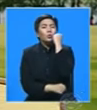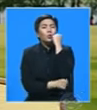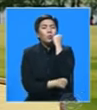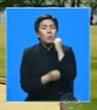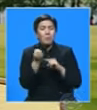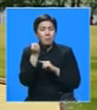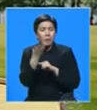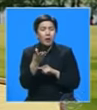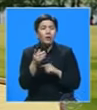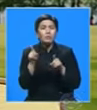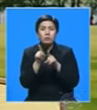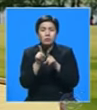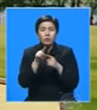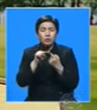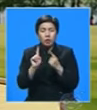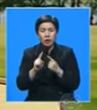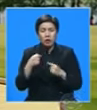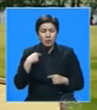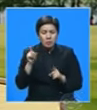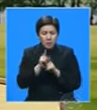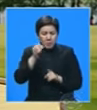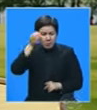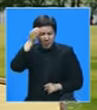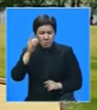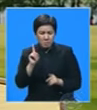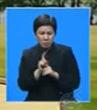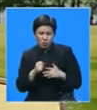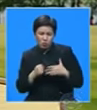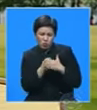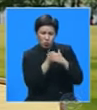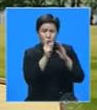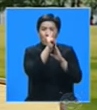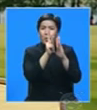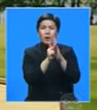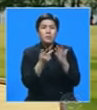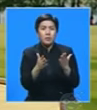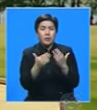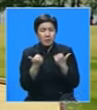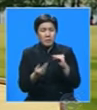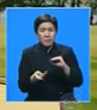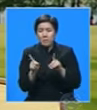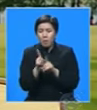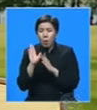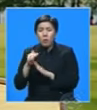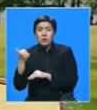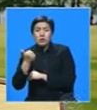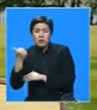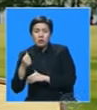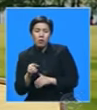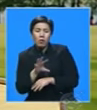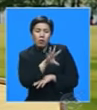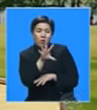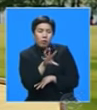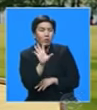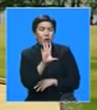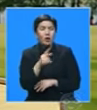จะไม่มีกำลังสติปัญญาพอที่จะไปต่อสู้กับกฎหมายได้นะครับเพราะนั้นอย่าเป็นเครื่องมือคนอื่นเขาเลยนะครับก็เราจะดู